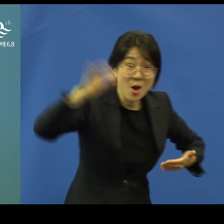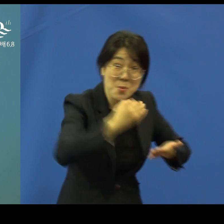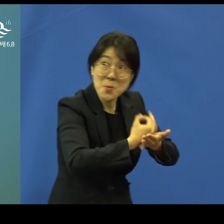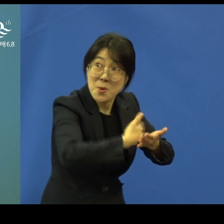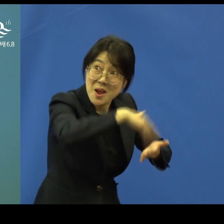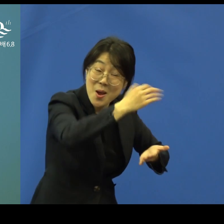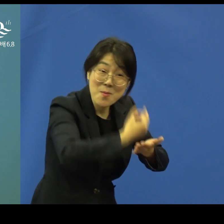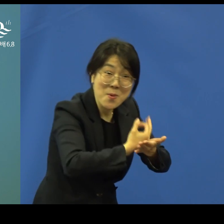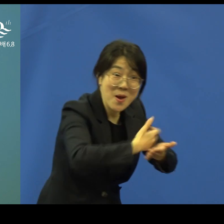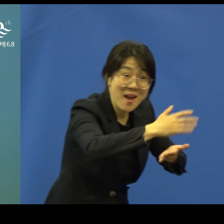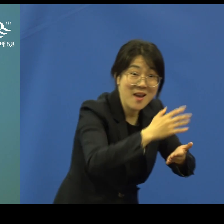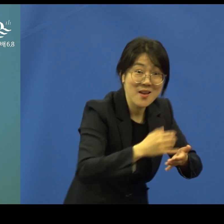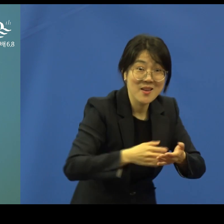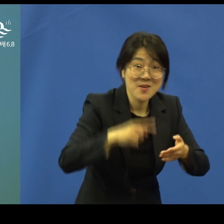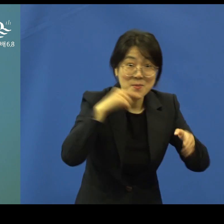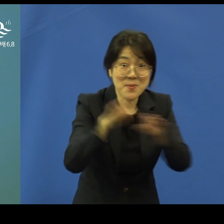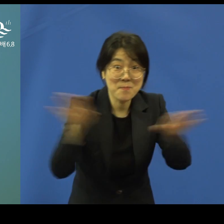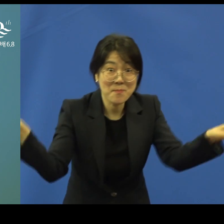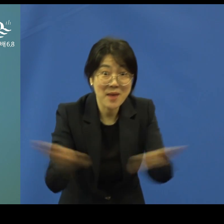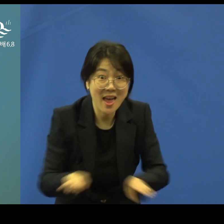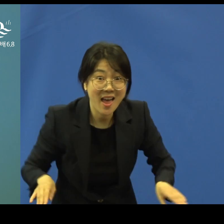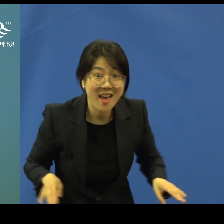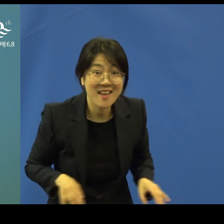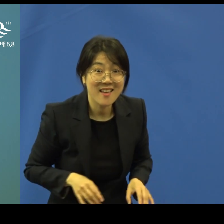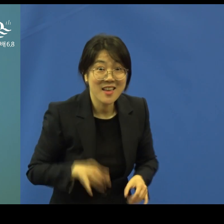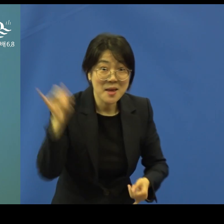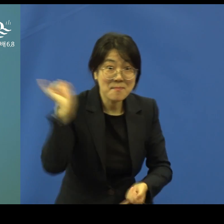나와요. 간절해지지가 않아요.